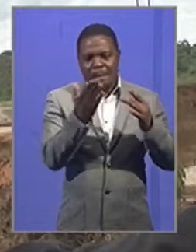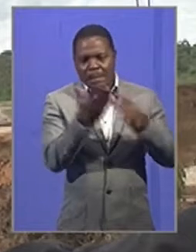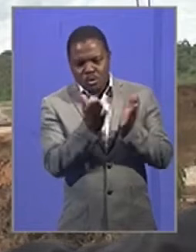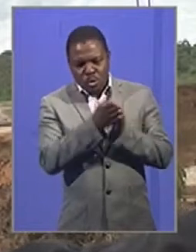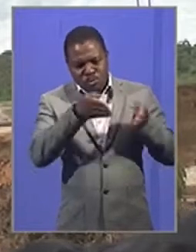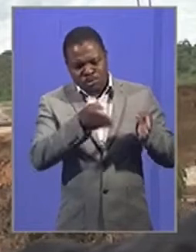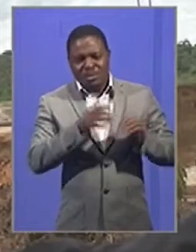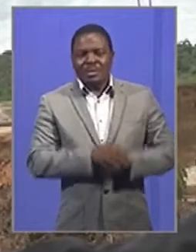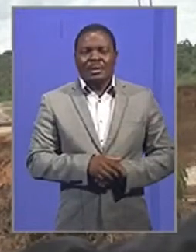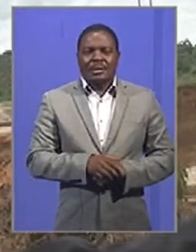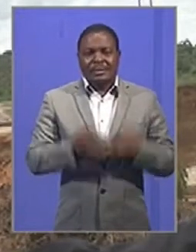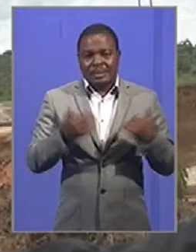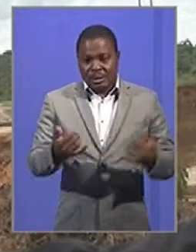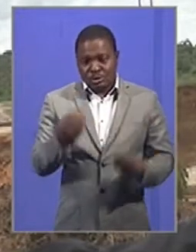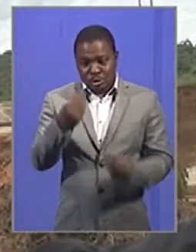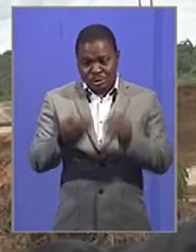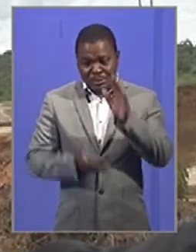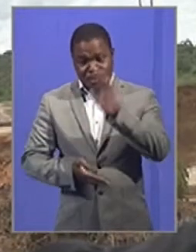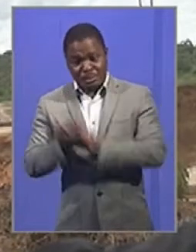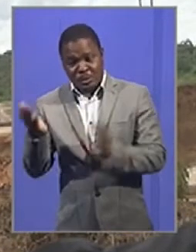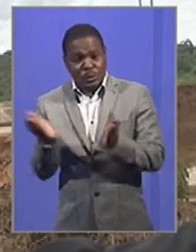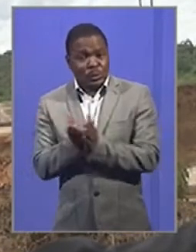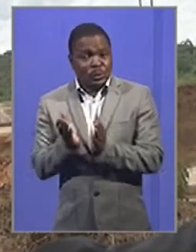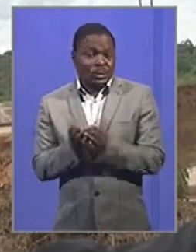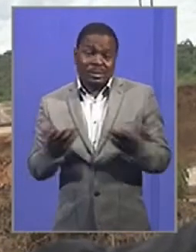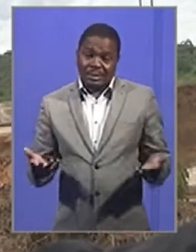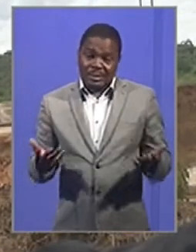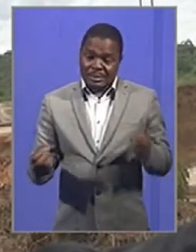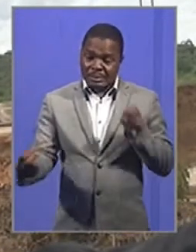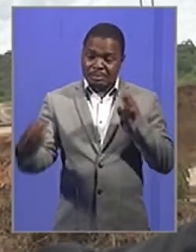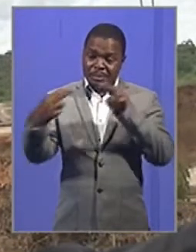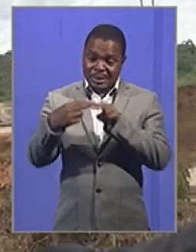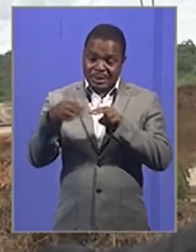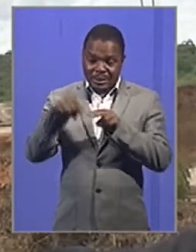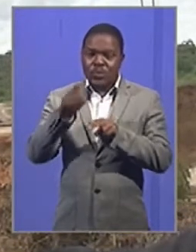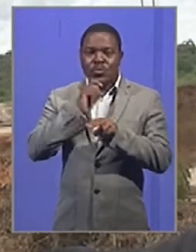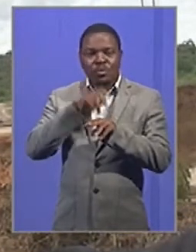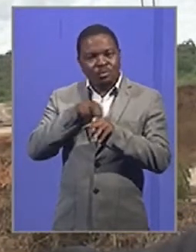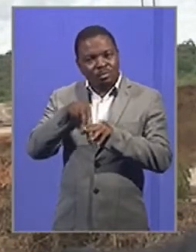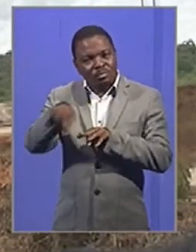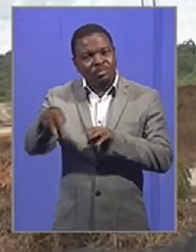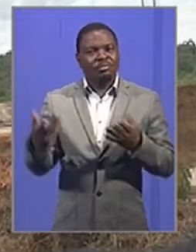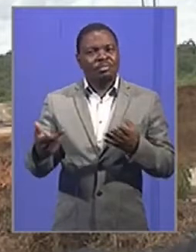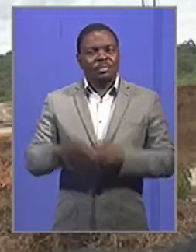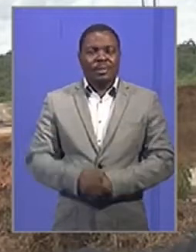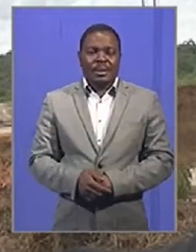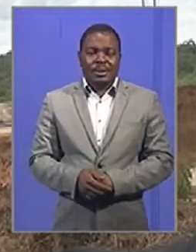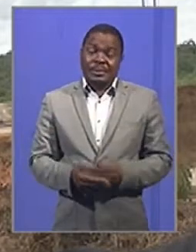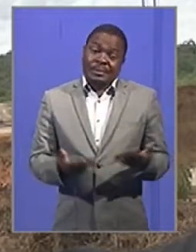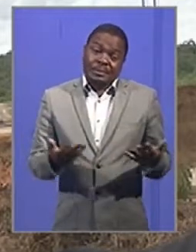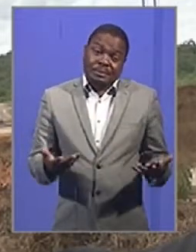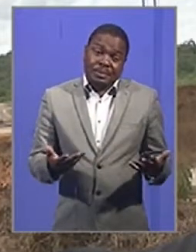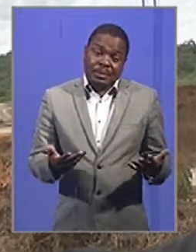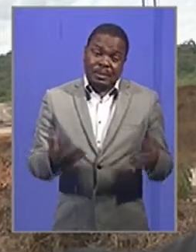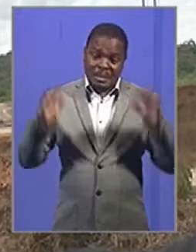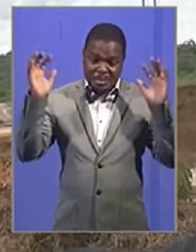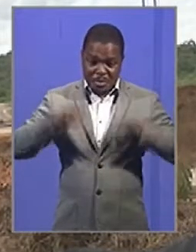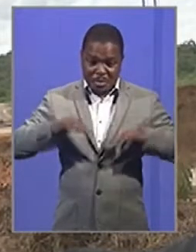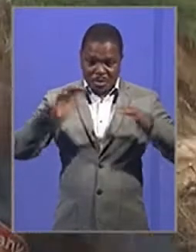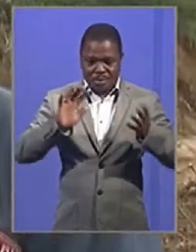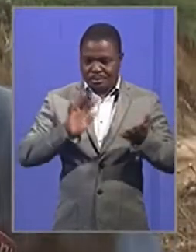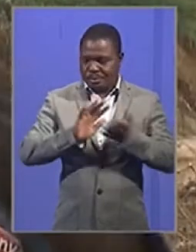ne a bana ba tlamile ba dikolong. Re jibo ke bo ba feta mo ba fetang teng. And so pule re